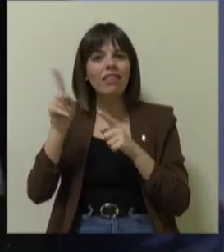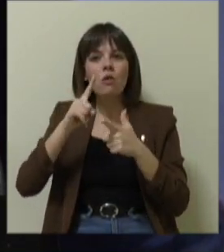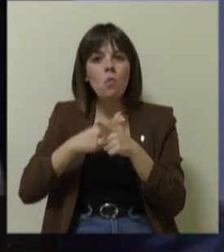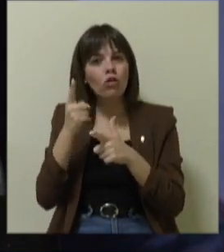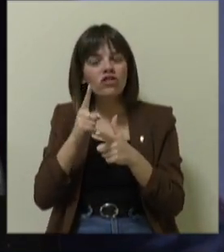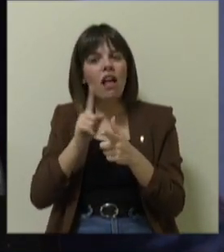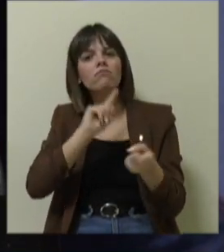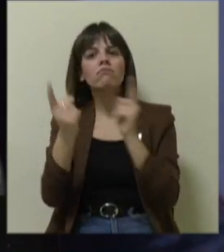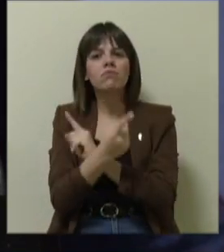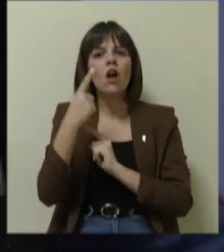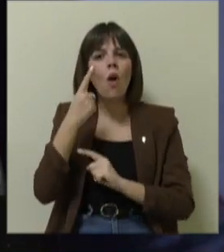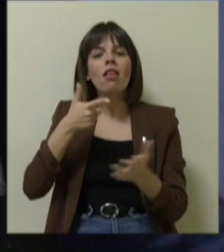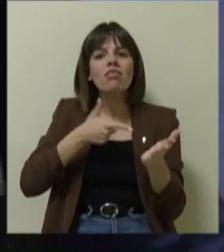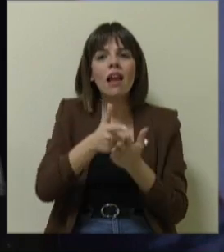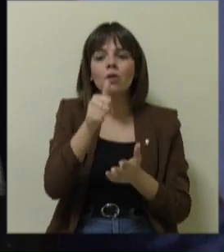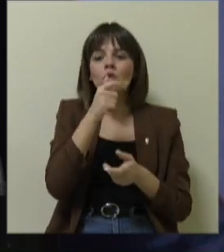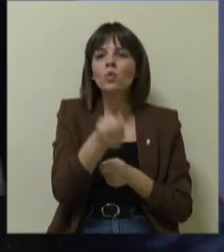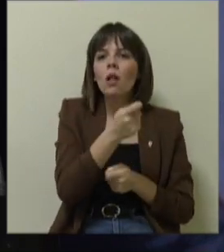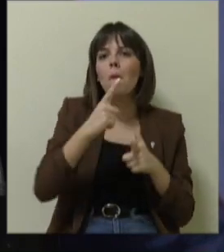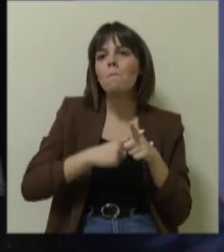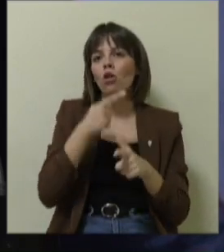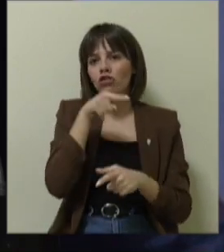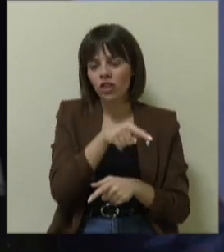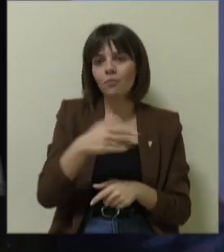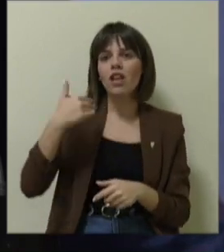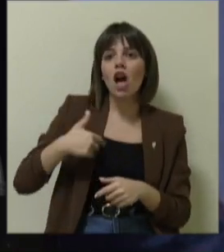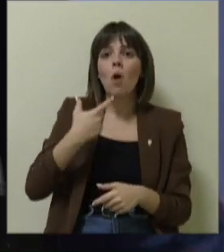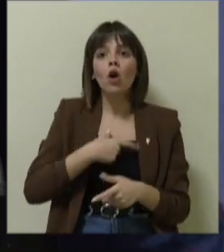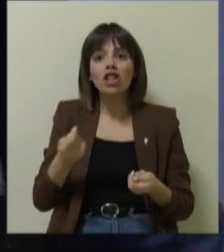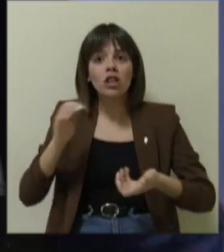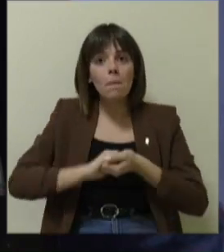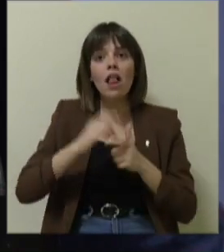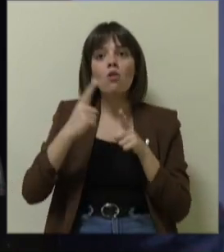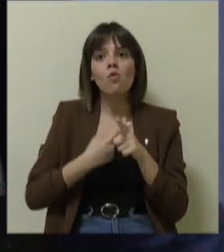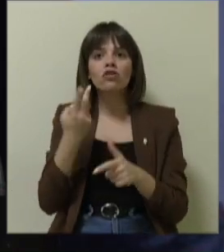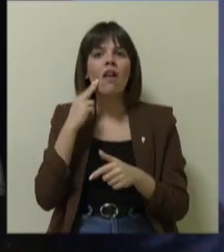sulama projeleri için kullanacağız. Kamu özel işbirliği projelerindeki